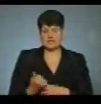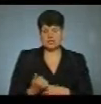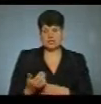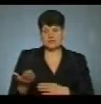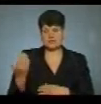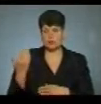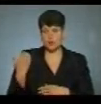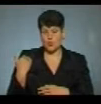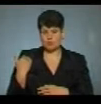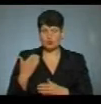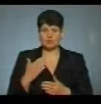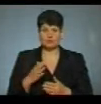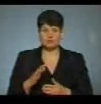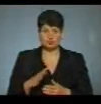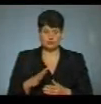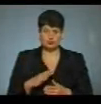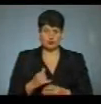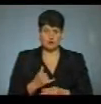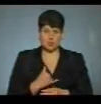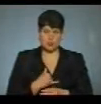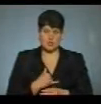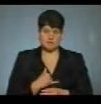тому була в нас